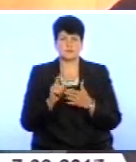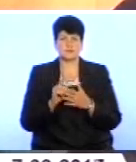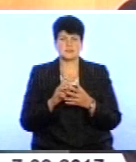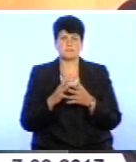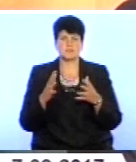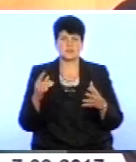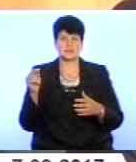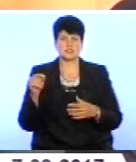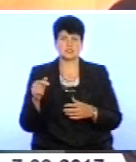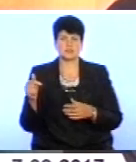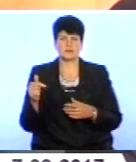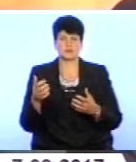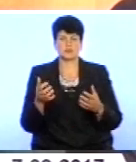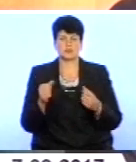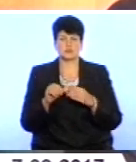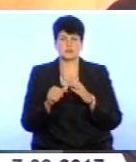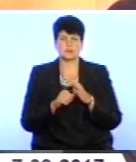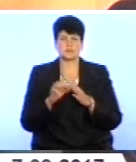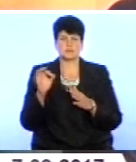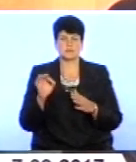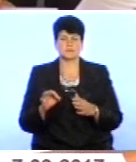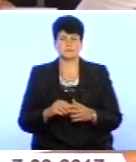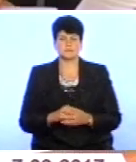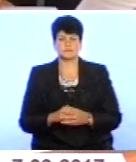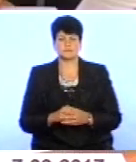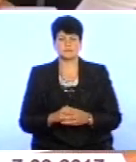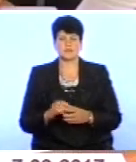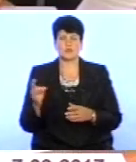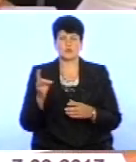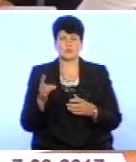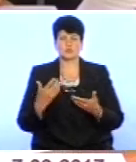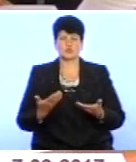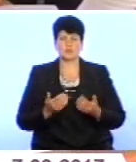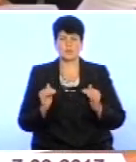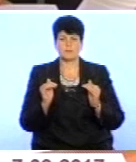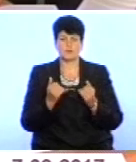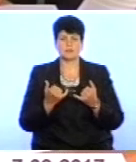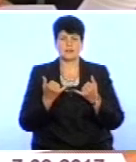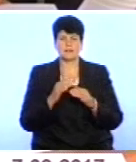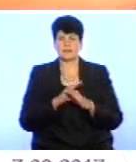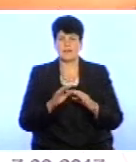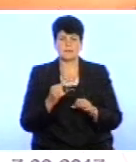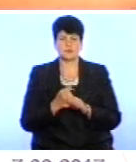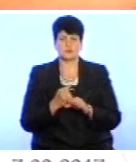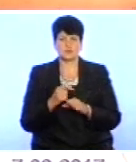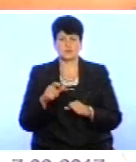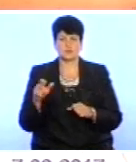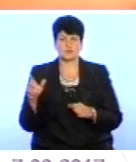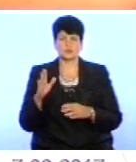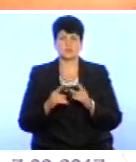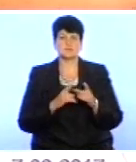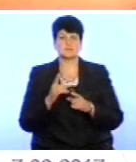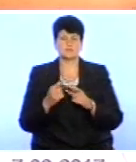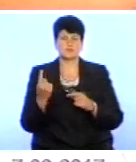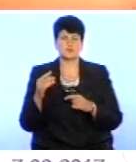понад 1000 гривень отримує 16% пенсіонерів. Розмір прожиткового мінімуму для непрацездатних осіб буде змінено з